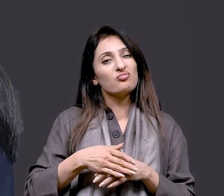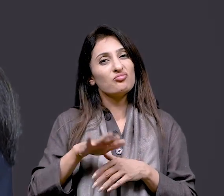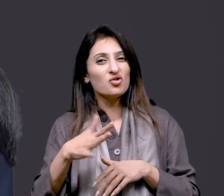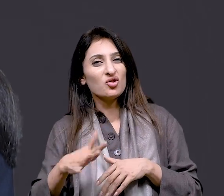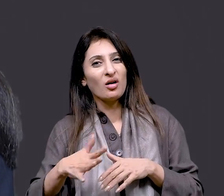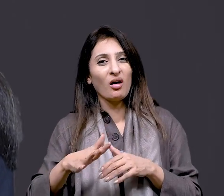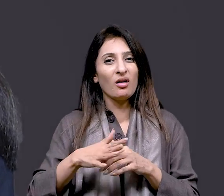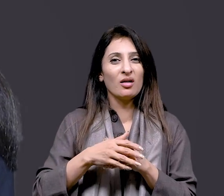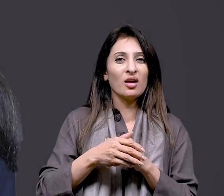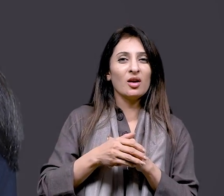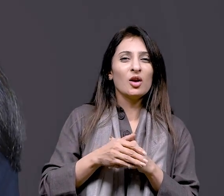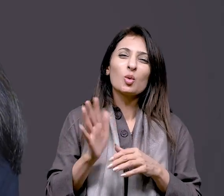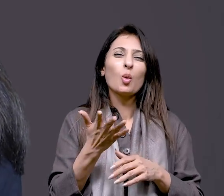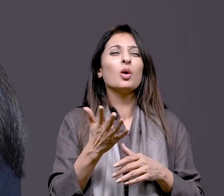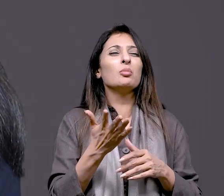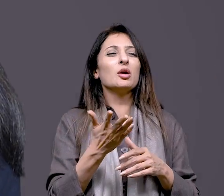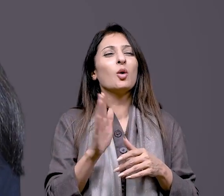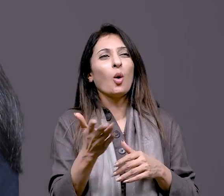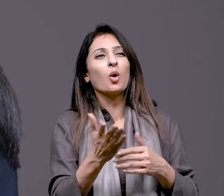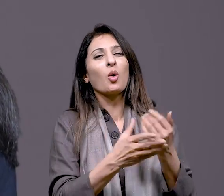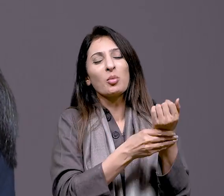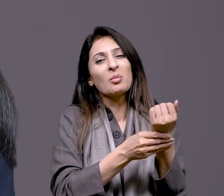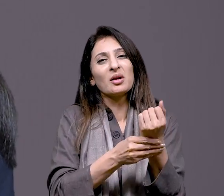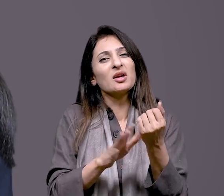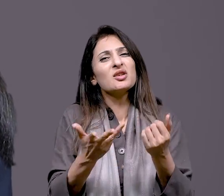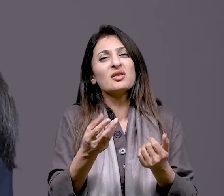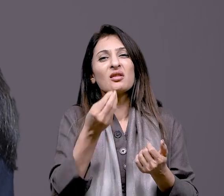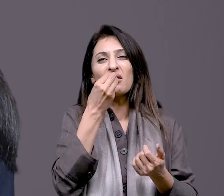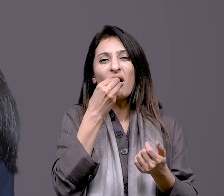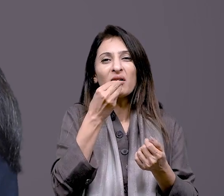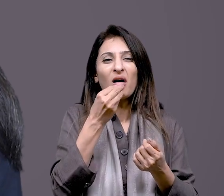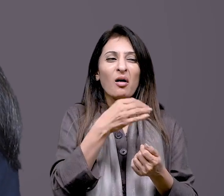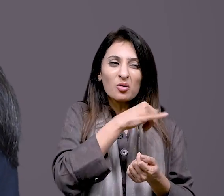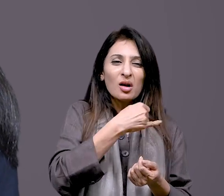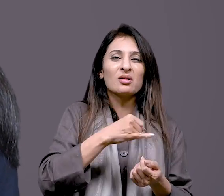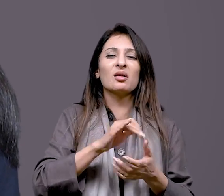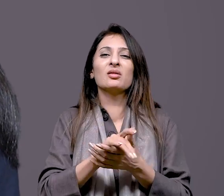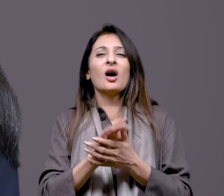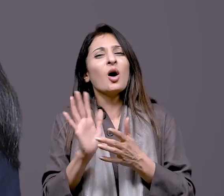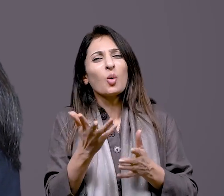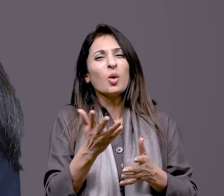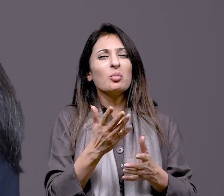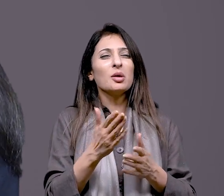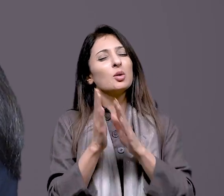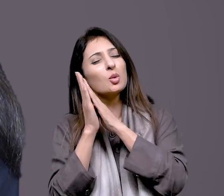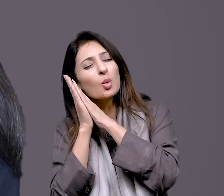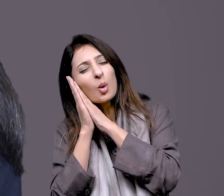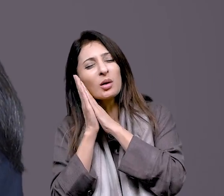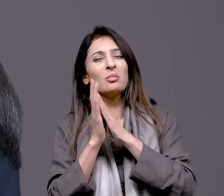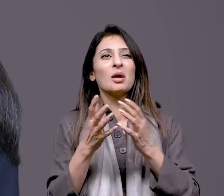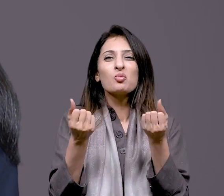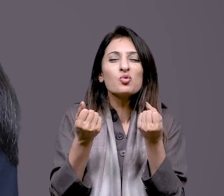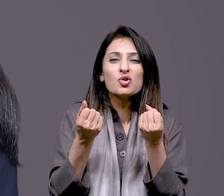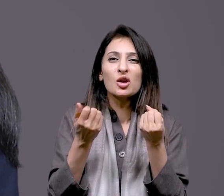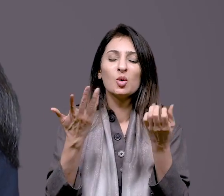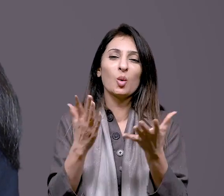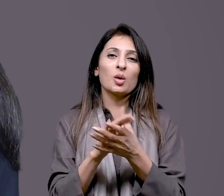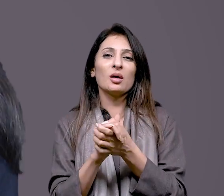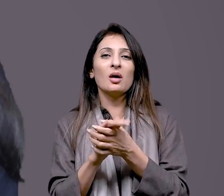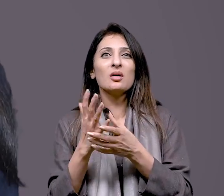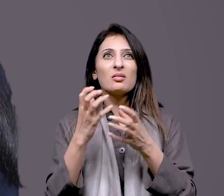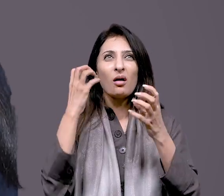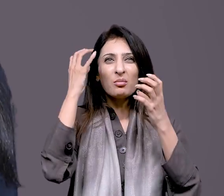is going to develop symptoms, जो कि हम clinical terms में उसको neurosis कहते हैं, but generally